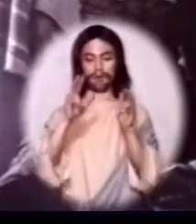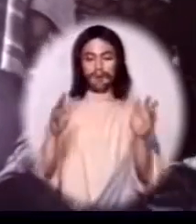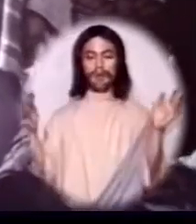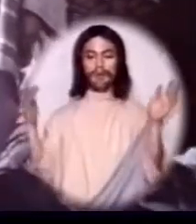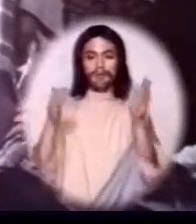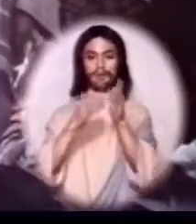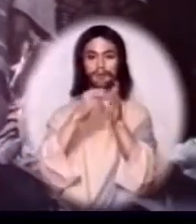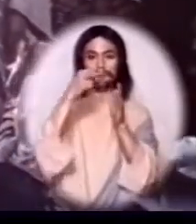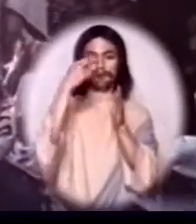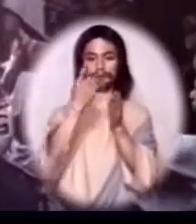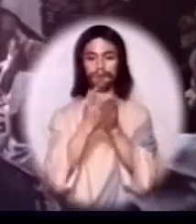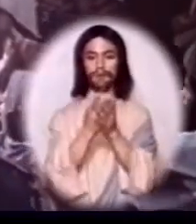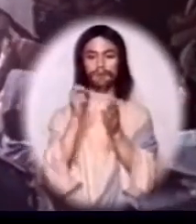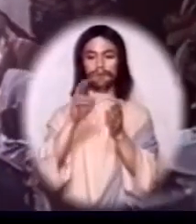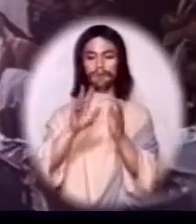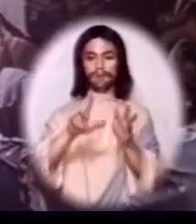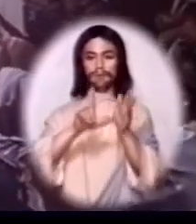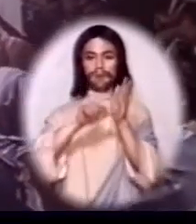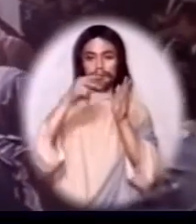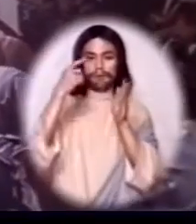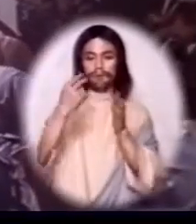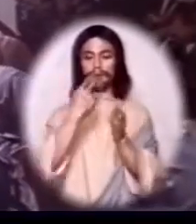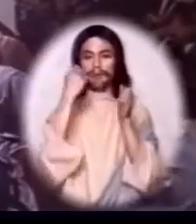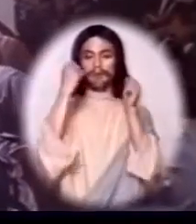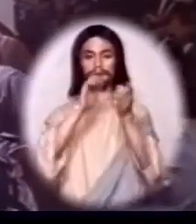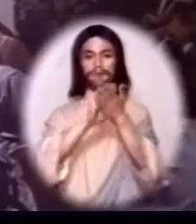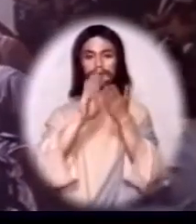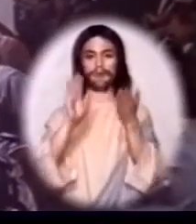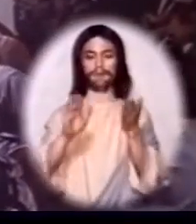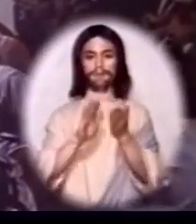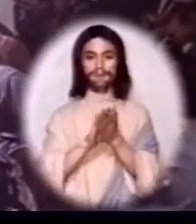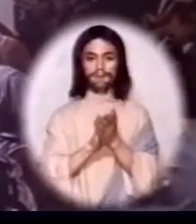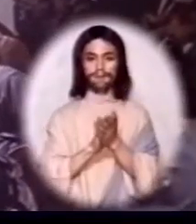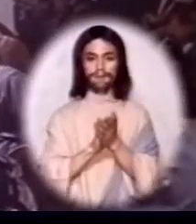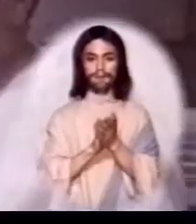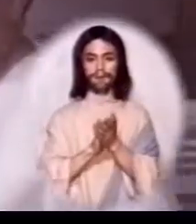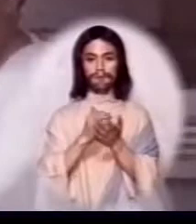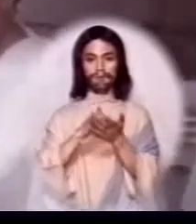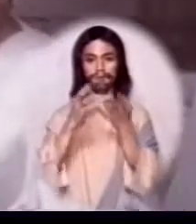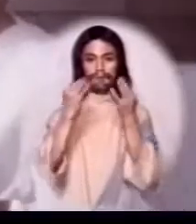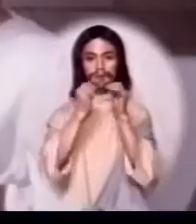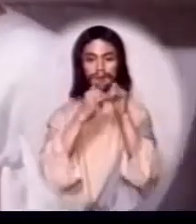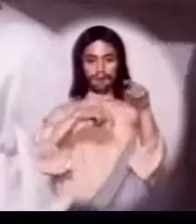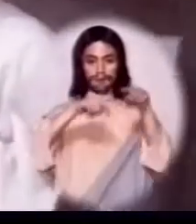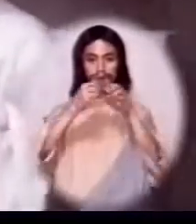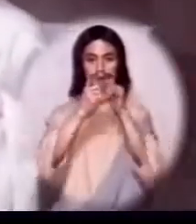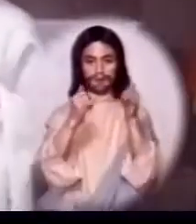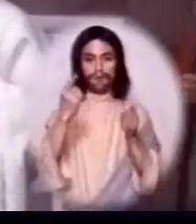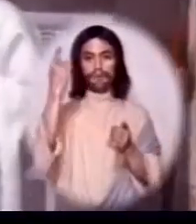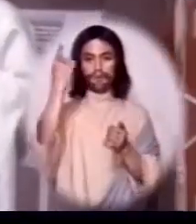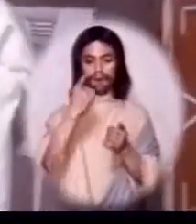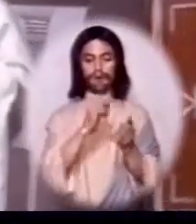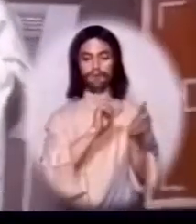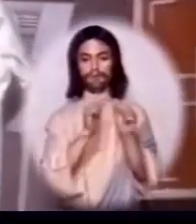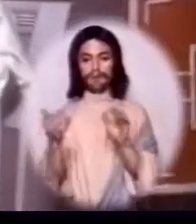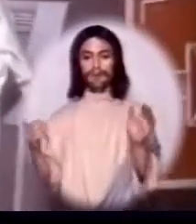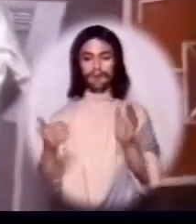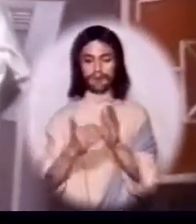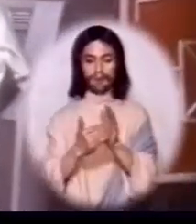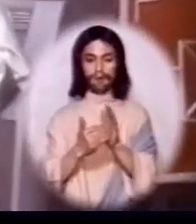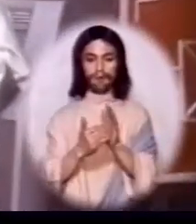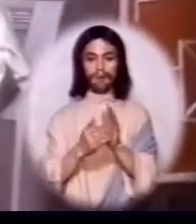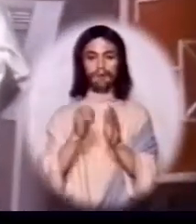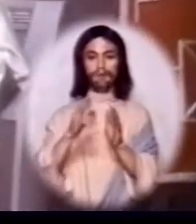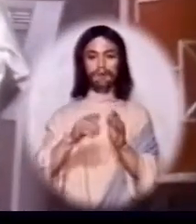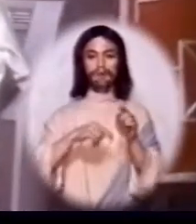끼치면서 지금까지 그리고 이 시각에도 살아계십니다. 많은 위대한 정치가들이 나타났다가